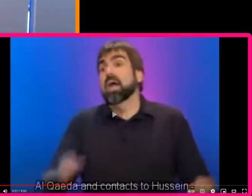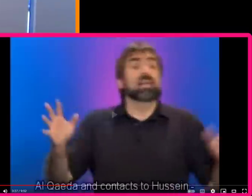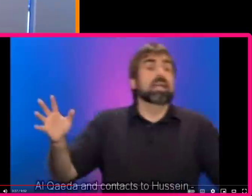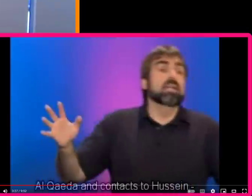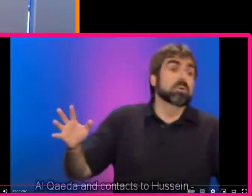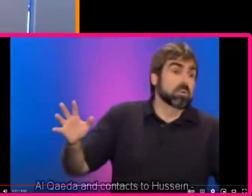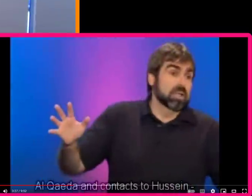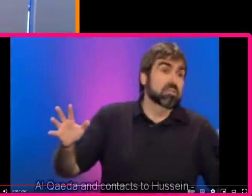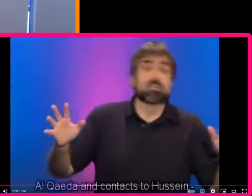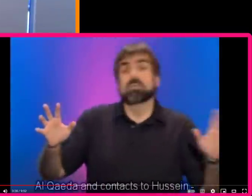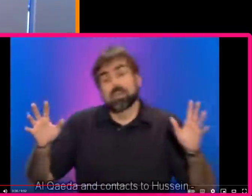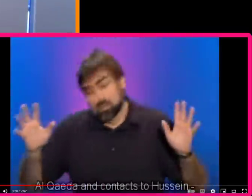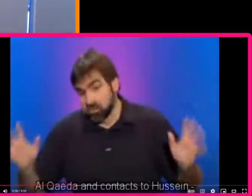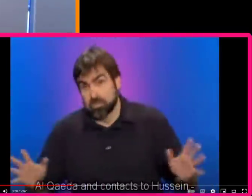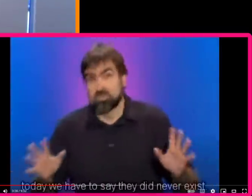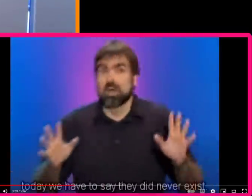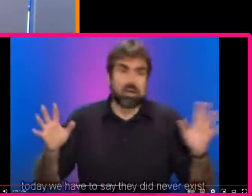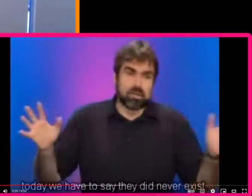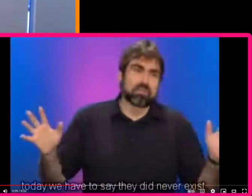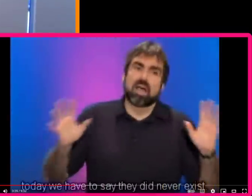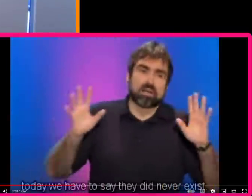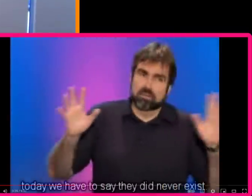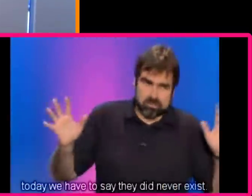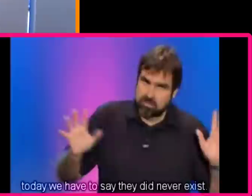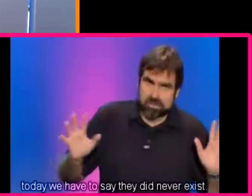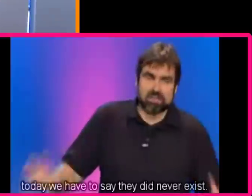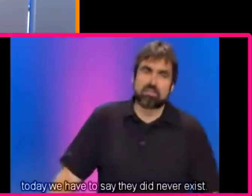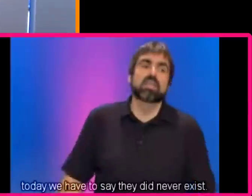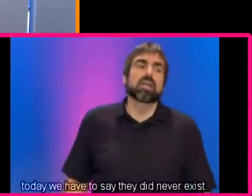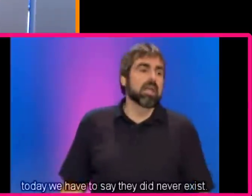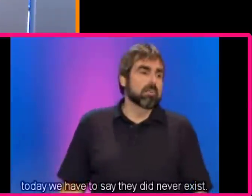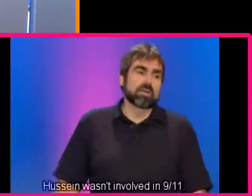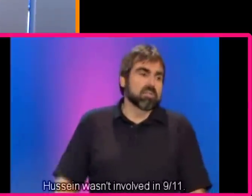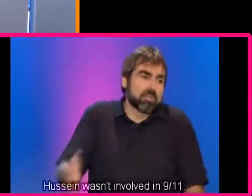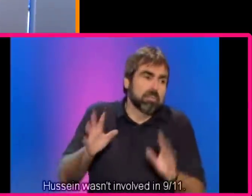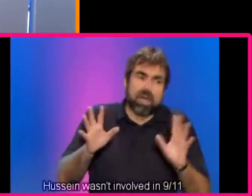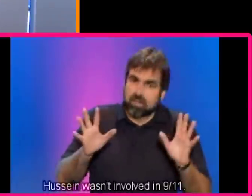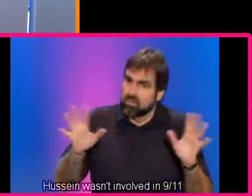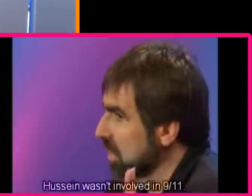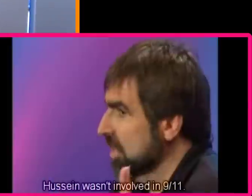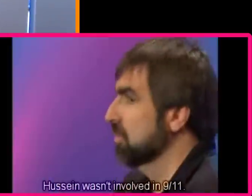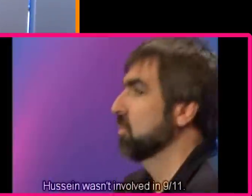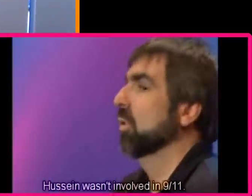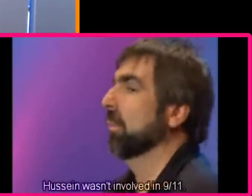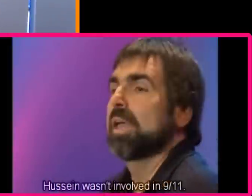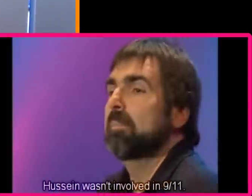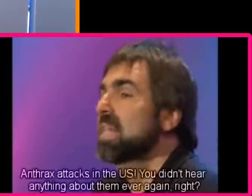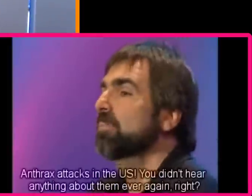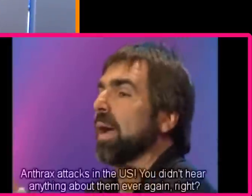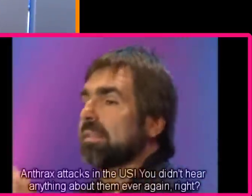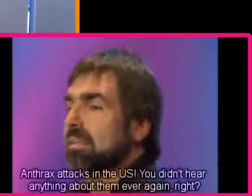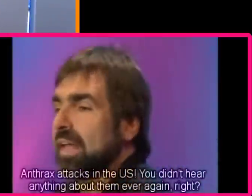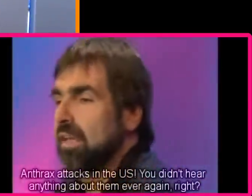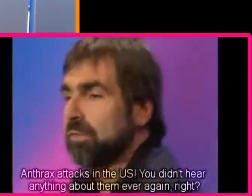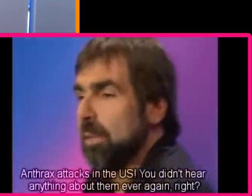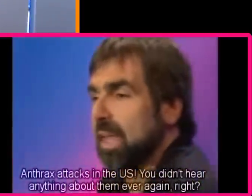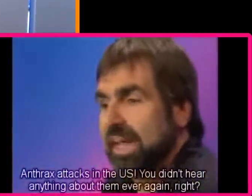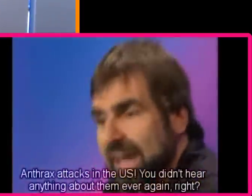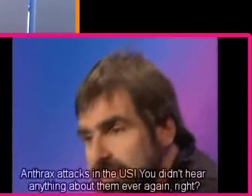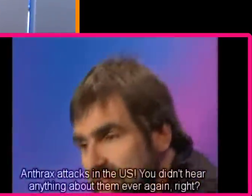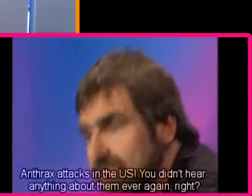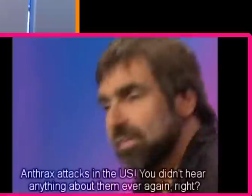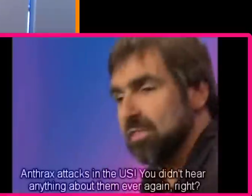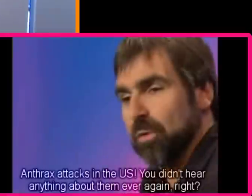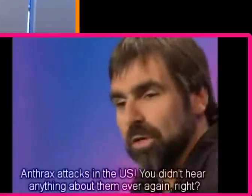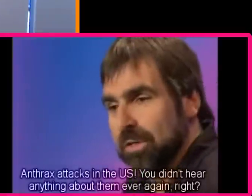al kaida und kontakten zu wissen müssen wir heute sagen hat es nie gegeben september hat der osc nichts zu tun gehabt milzbrand angriff in amerika